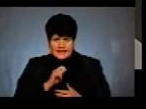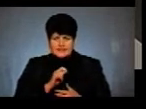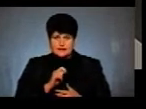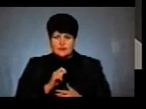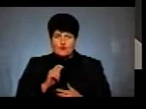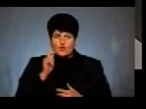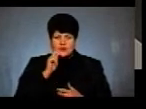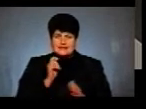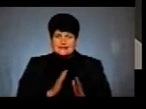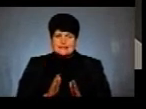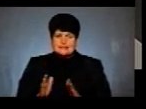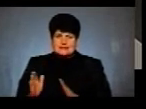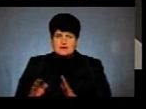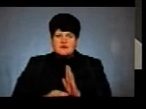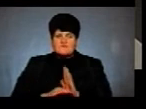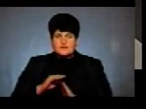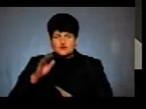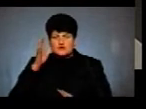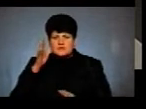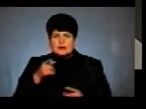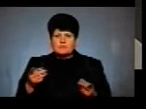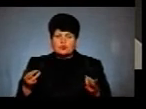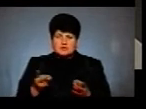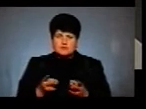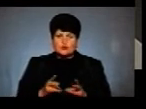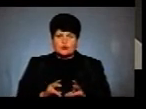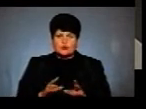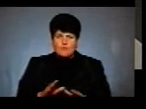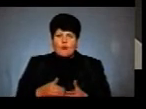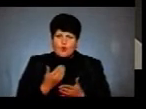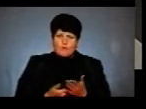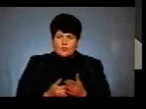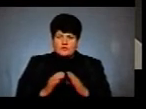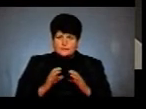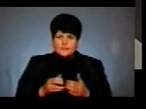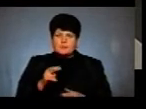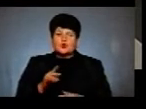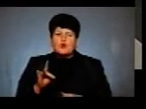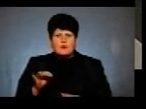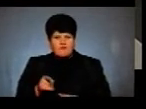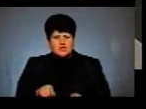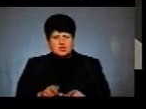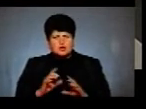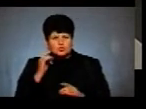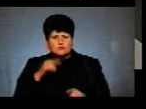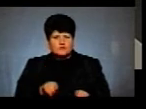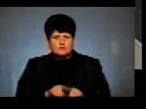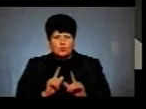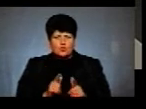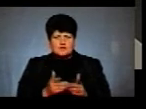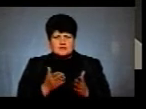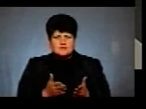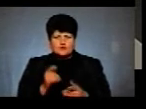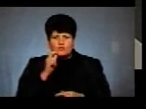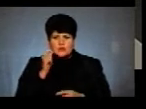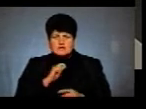в українській системі вищої освіти, які потрібно пропагувати в світі. Петро Романович, яка ваша думка? Чи ви погоджуєтеся з тим, що в